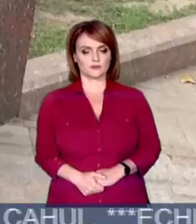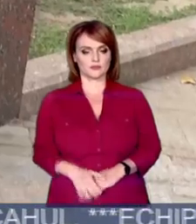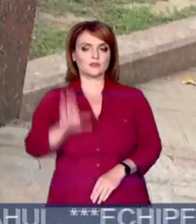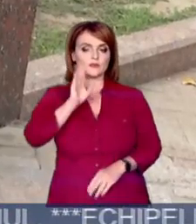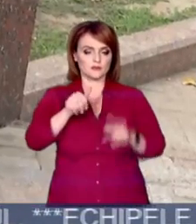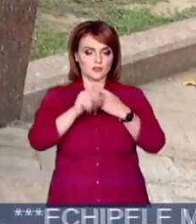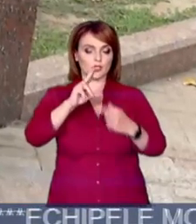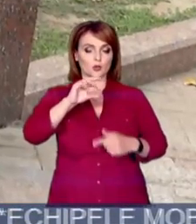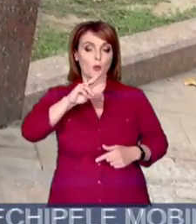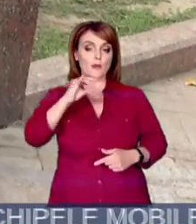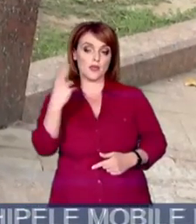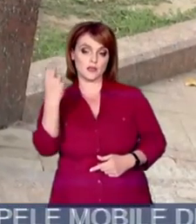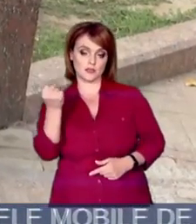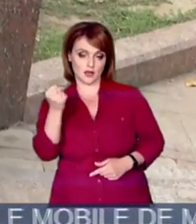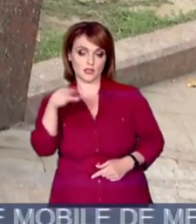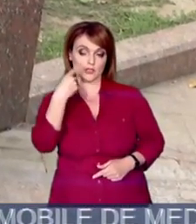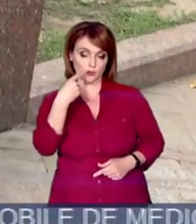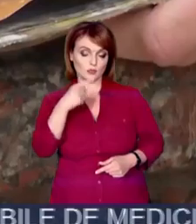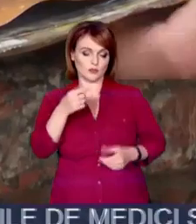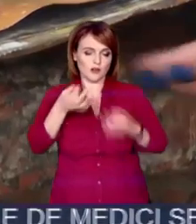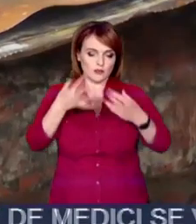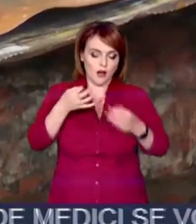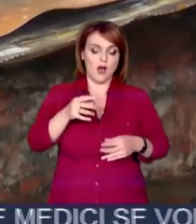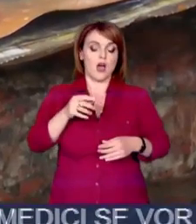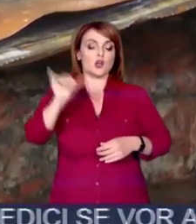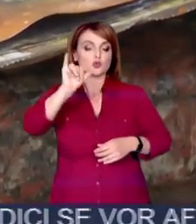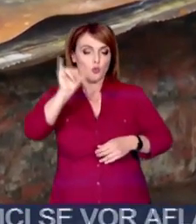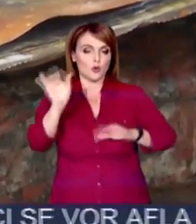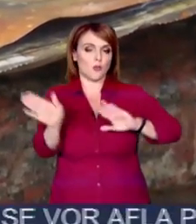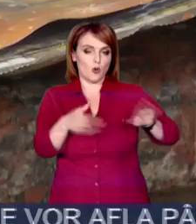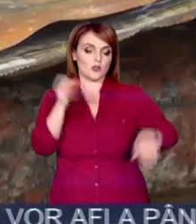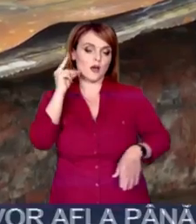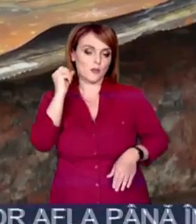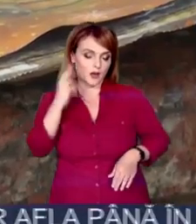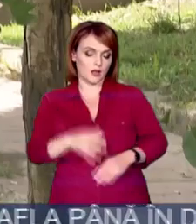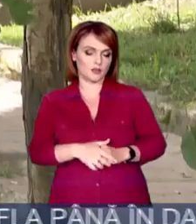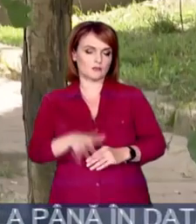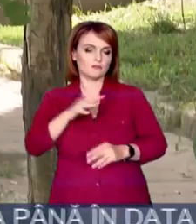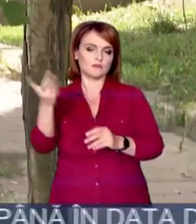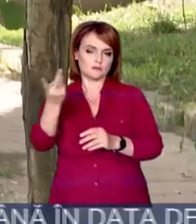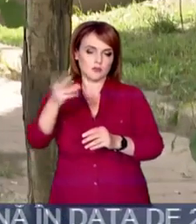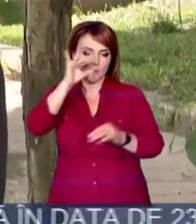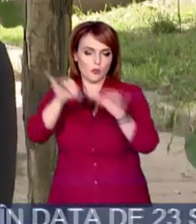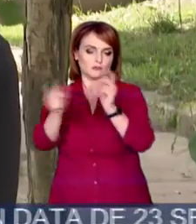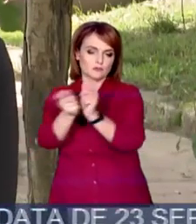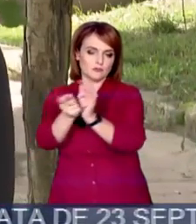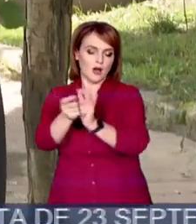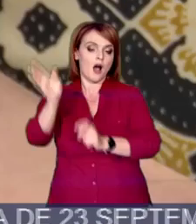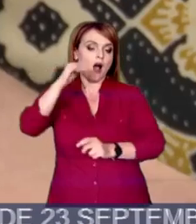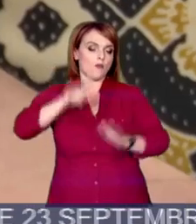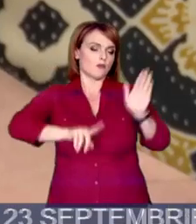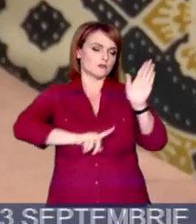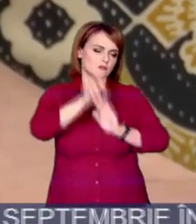Domnița Cotoman povestește că în după-amiaza zilei de sâmbătă, după o ceartă banală, a fost luată la bătaie de către soțul ei. A fost lovită crunt